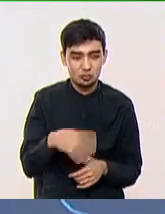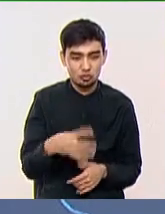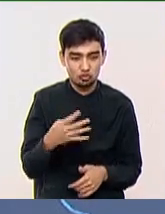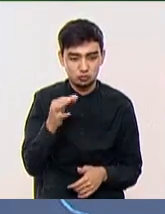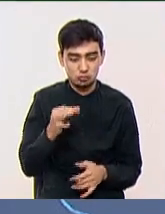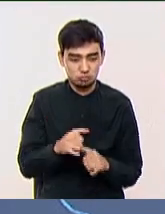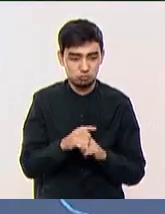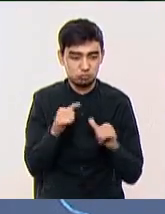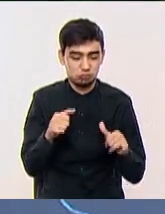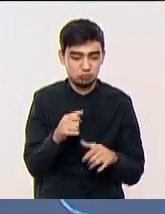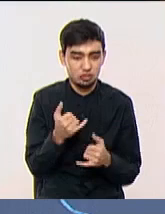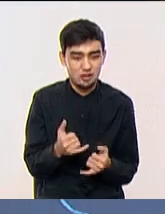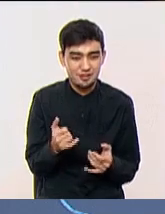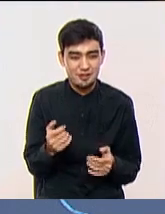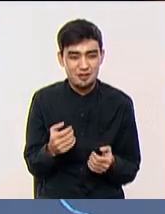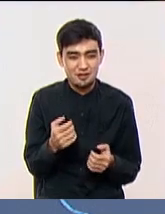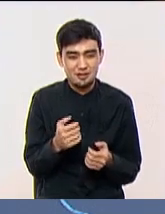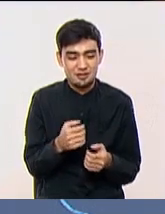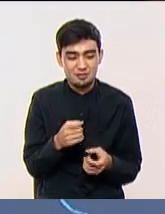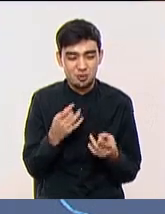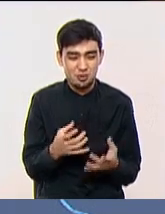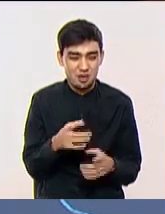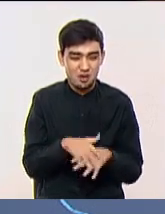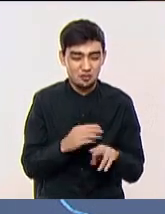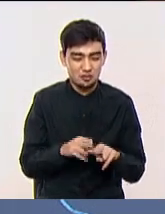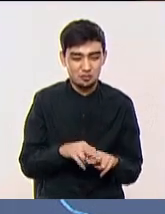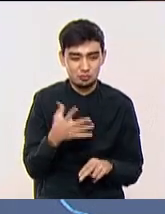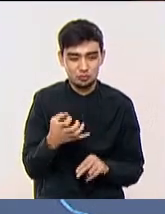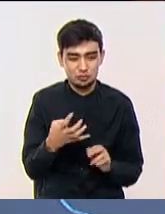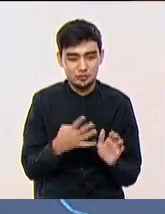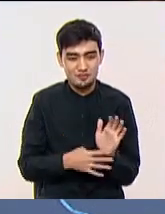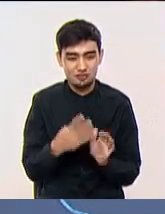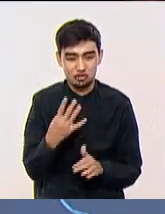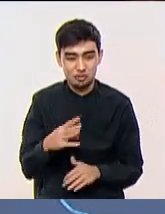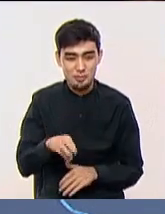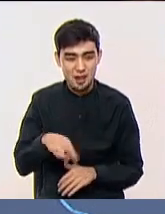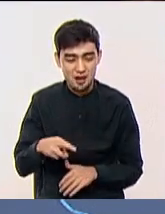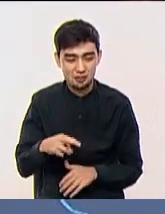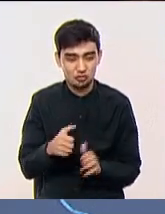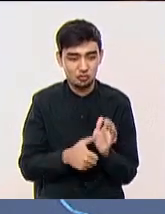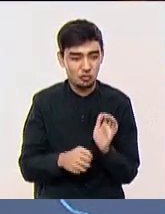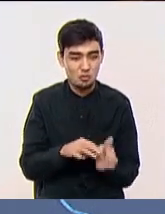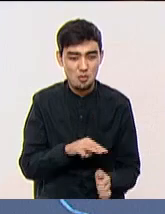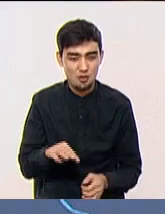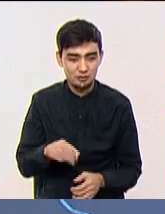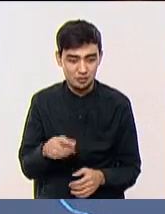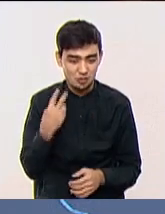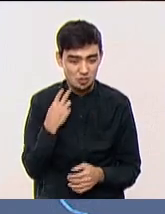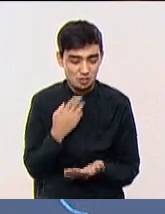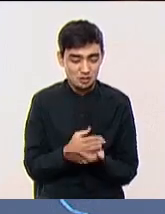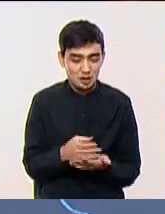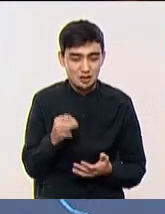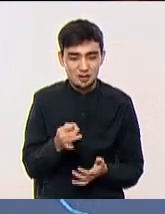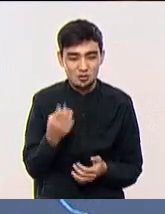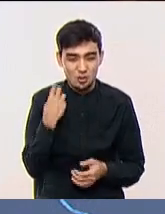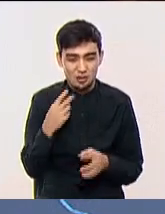44% артты. Қазір қарапайым халықтың бұл ұйымдарға берешегі 594 миллиард 600 миллион теңге. Мамандар көпшілік